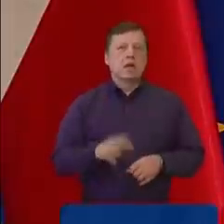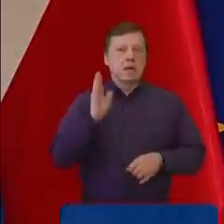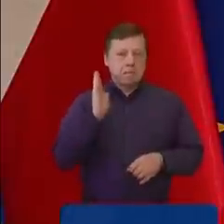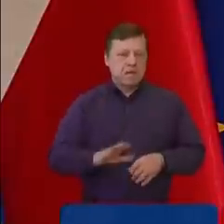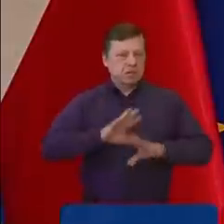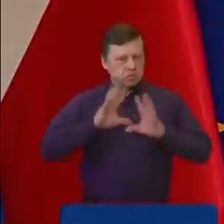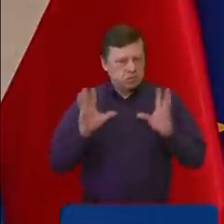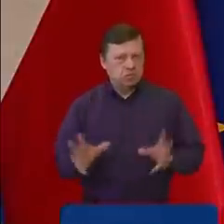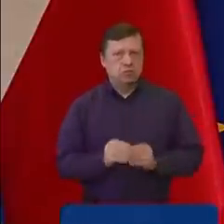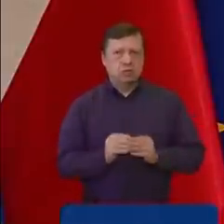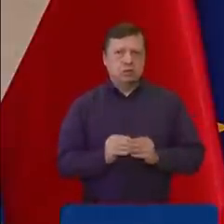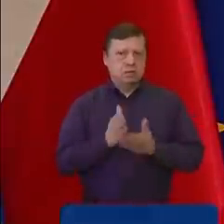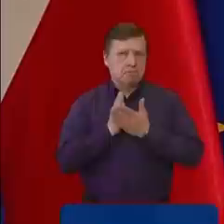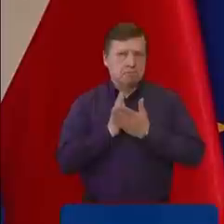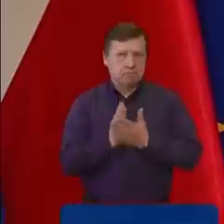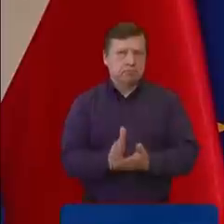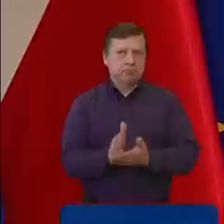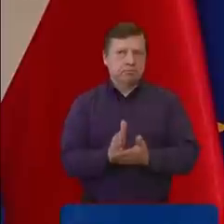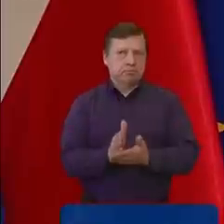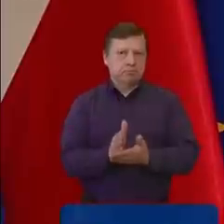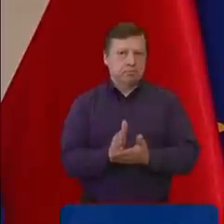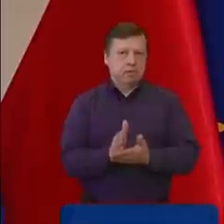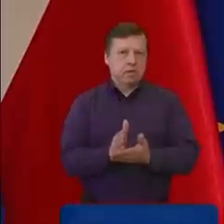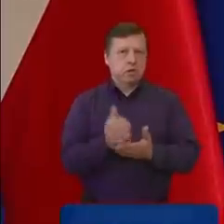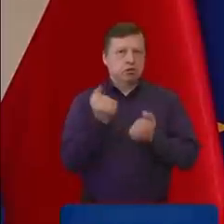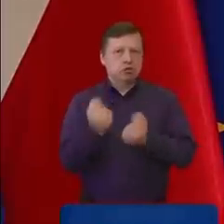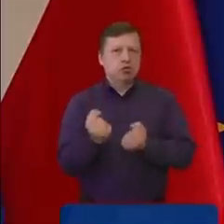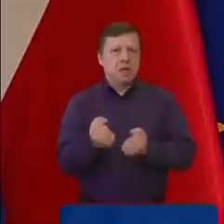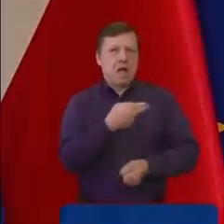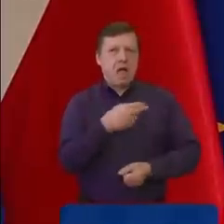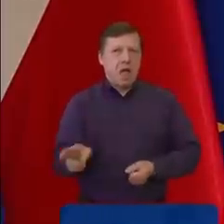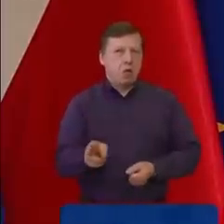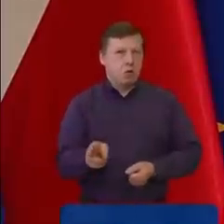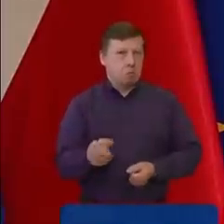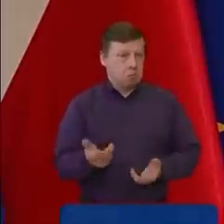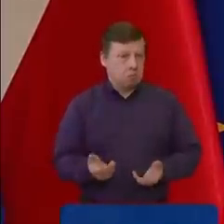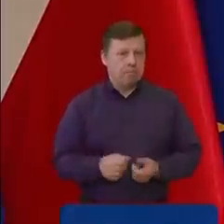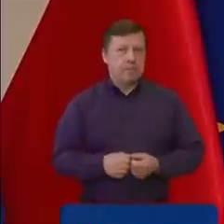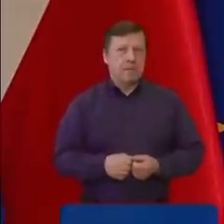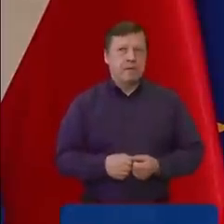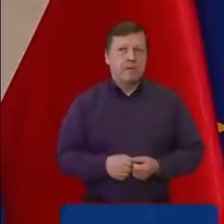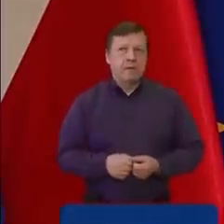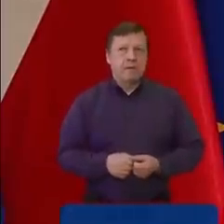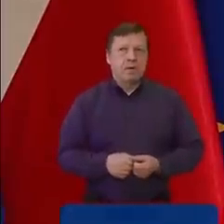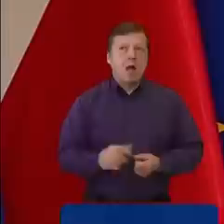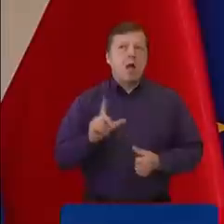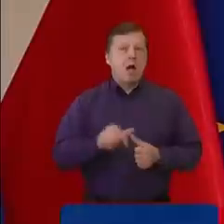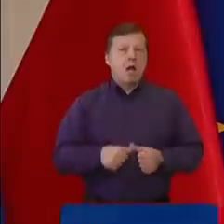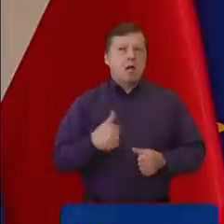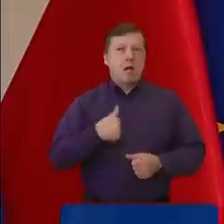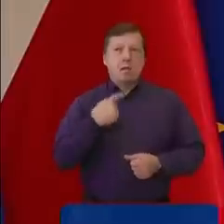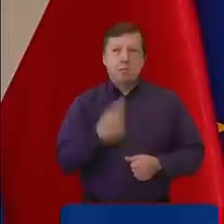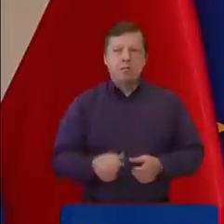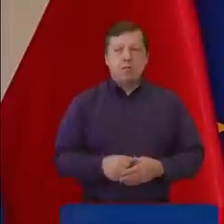wszystko, żeby utrzymać euro. Ja mogę, parafrazując to, powiedzieć, w ramach swojego mandatu w